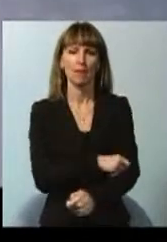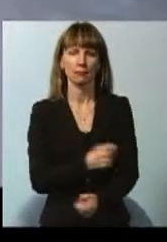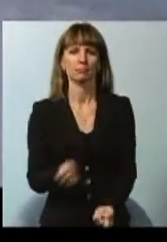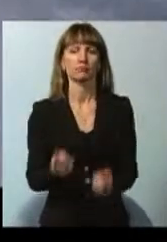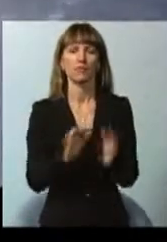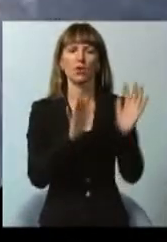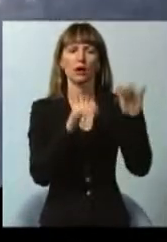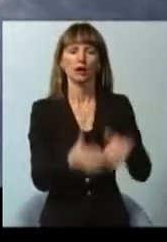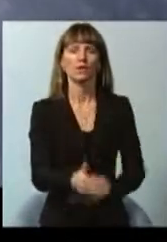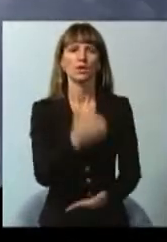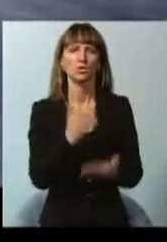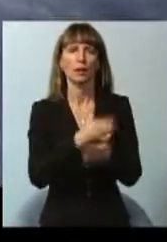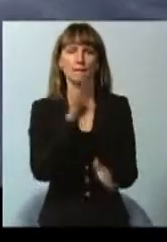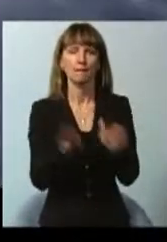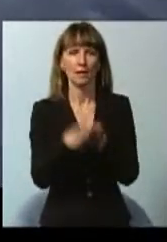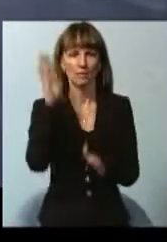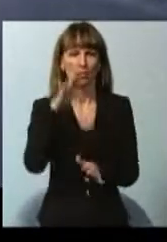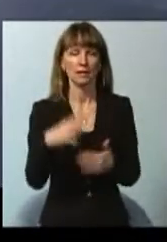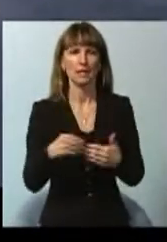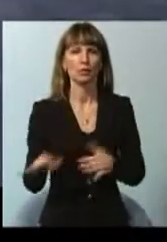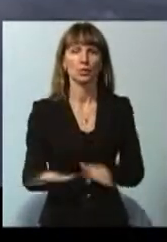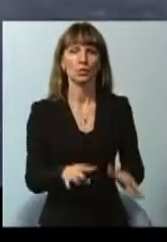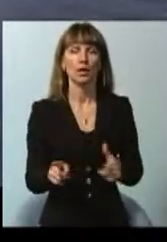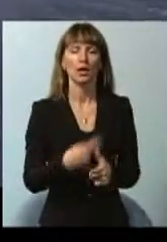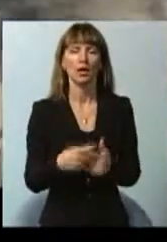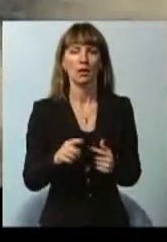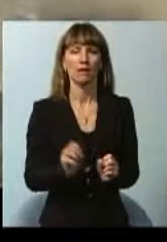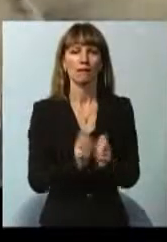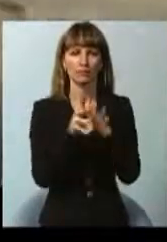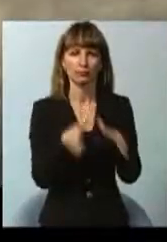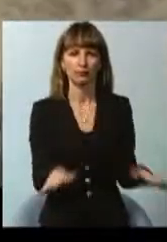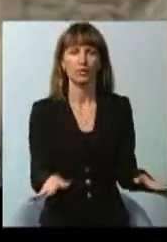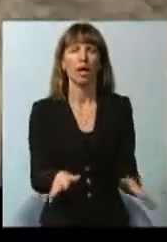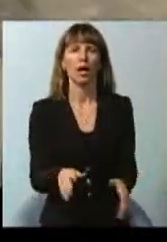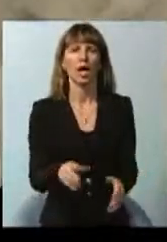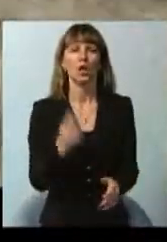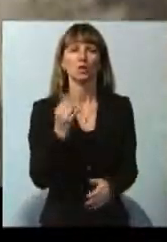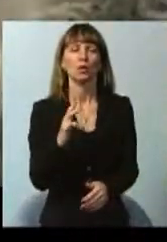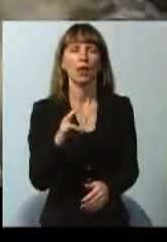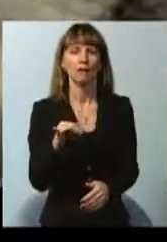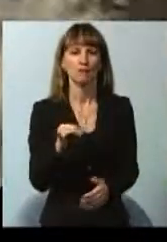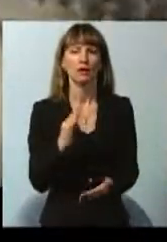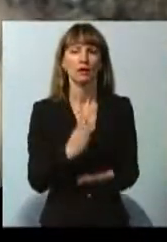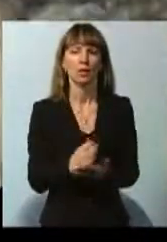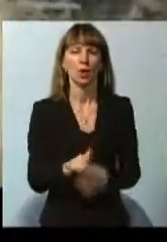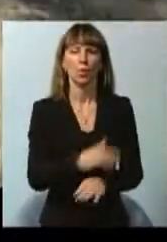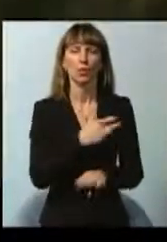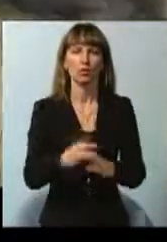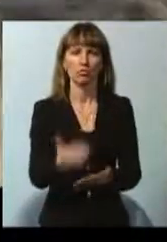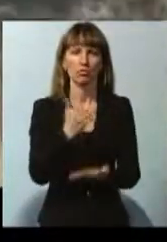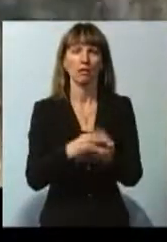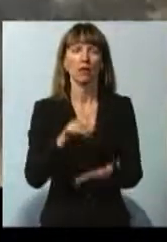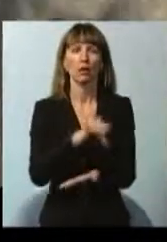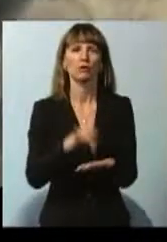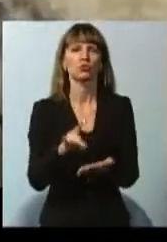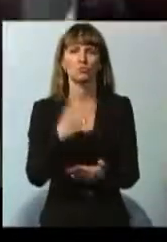в океані у результаті підводного землетрусу або виверження вулкану. Цунамі має насправді руйнівні наслідки для міст, що